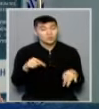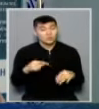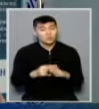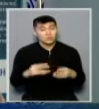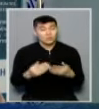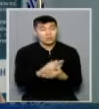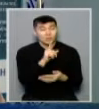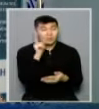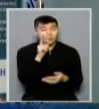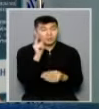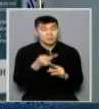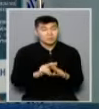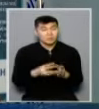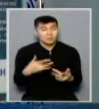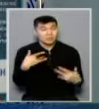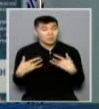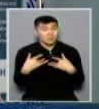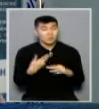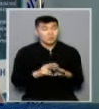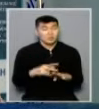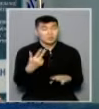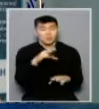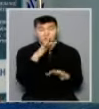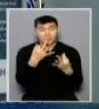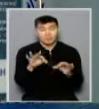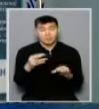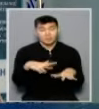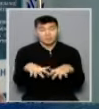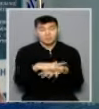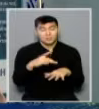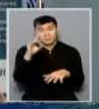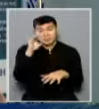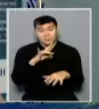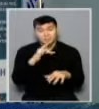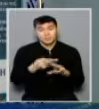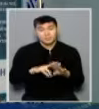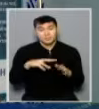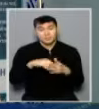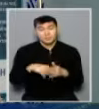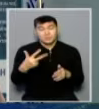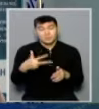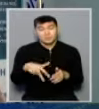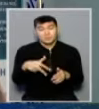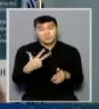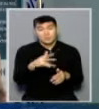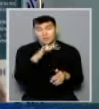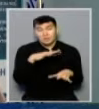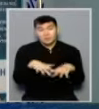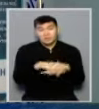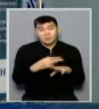современной молодежи мероприятие приурочено к 20-летию независимости республики казахстан и 35-летию декабрьских